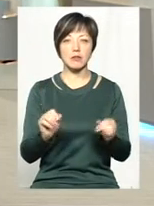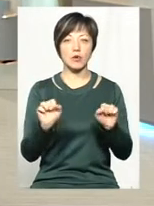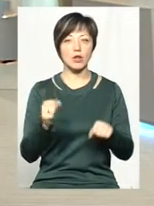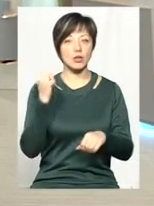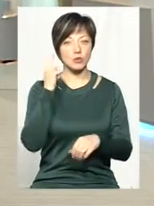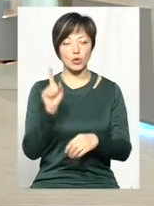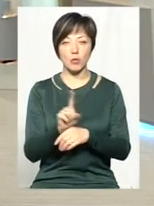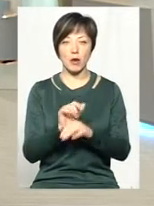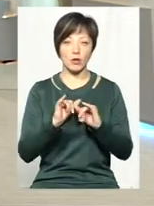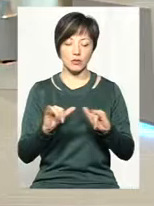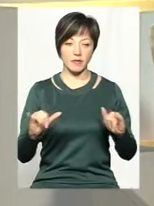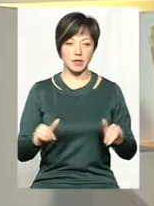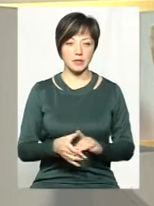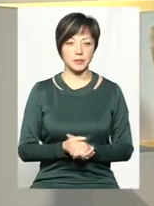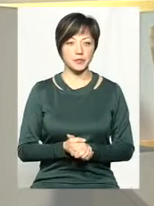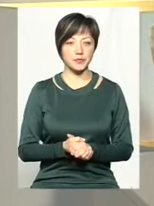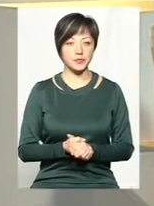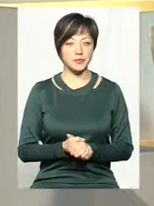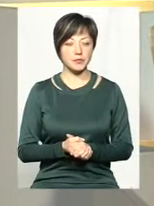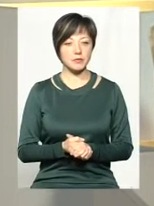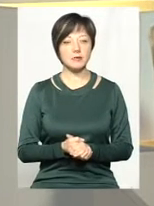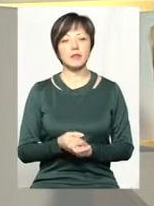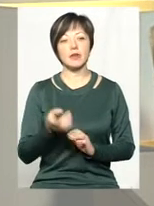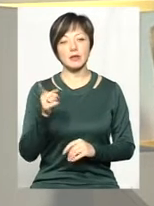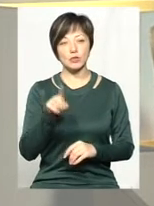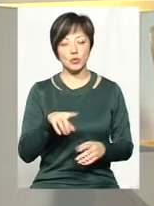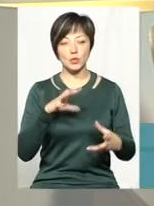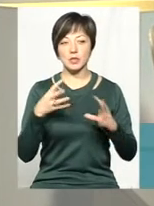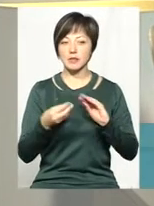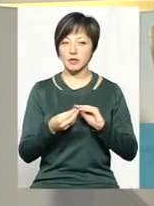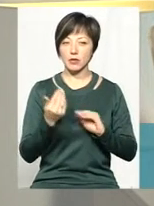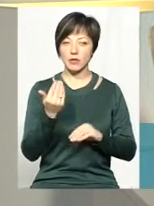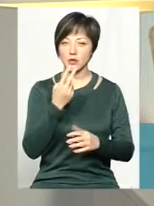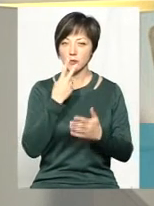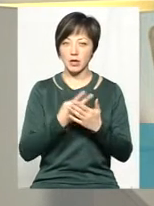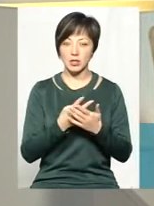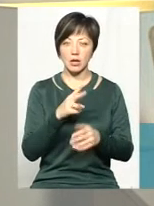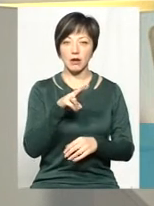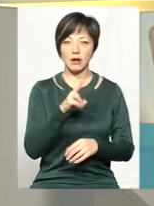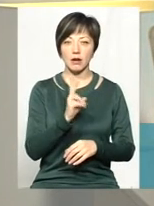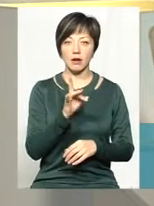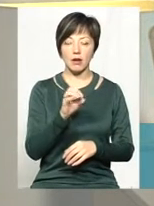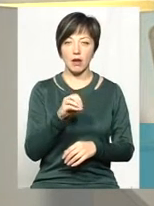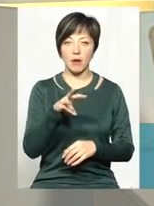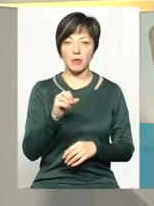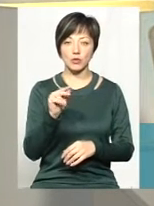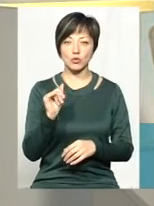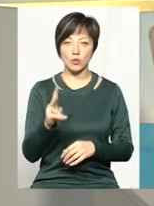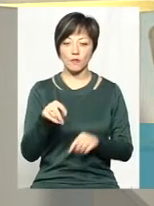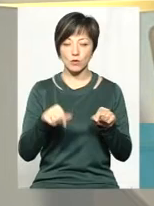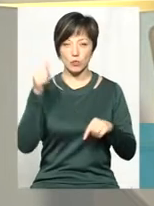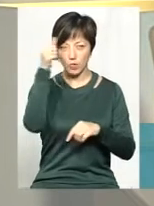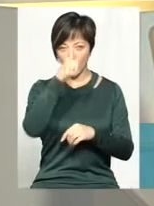і нормально розвиватися. А от з того ж таки звіту бачу, що Кременчук в цьому році